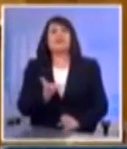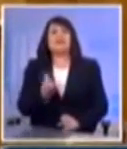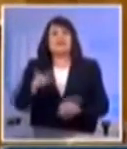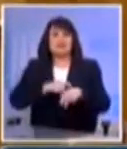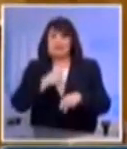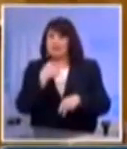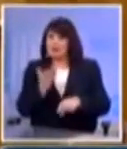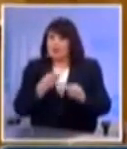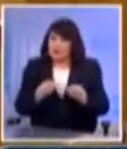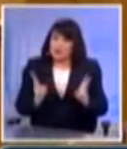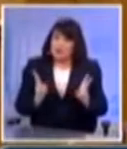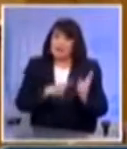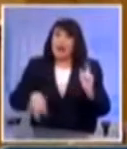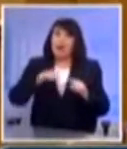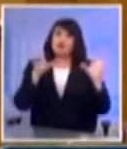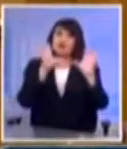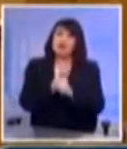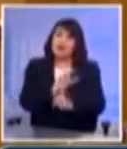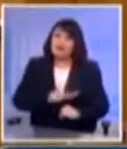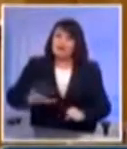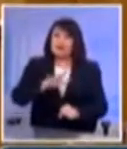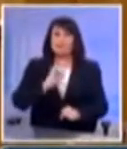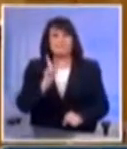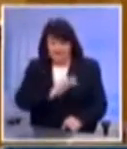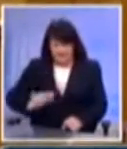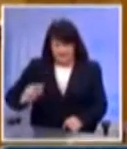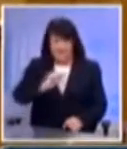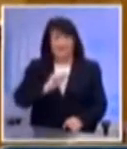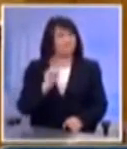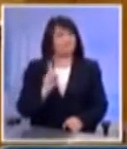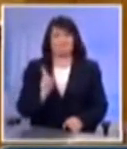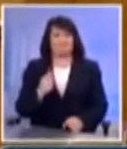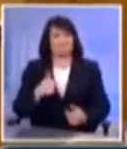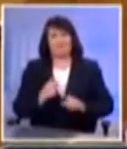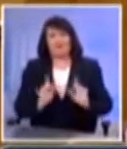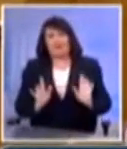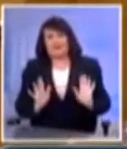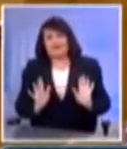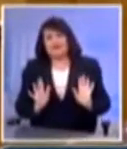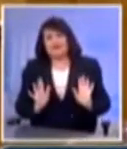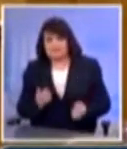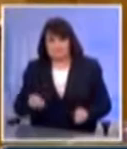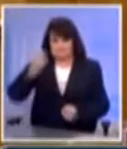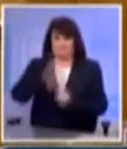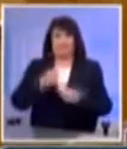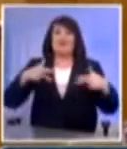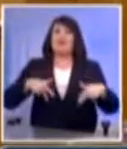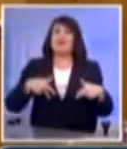Διότι θέλουν να δώσουν την εντύπωση ότι είμαστε ίδιοι. Δεν είμαστε. Εμείς ήρθαμε στην